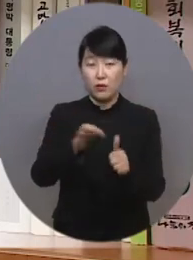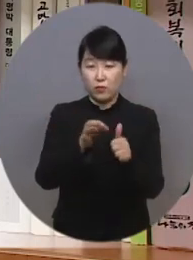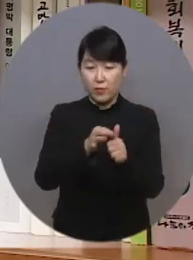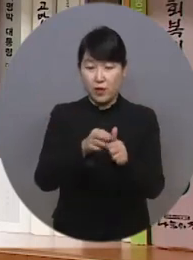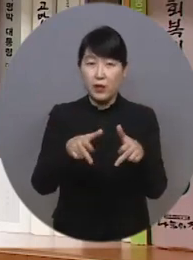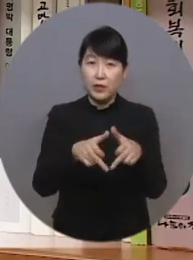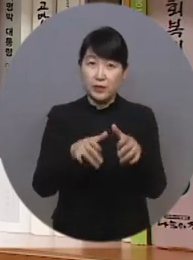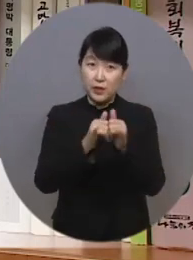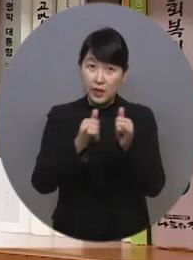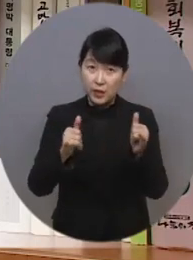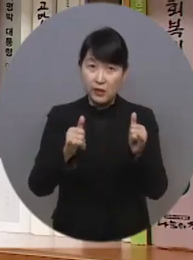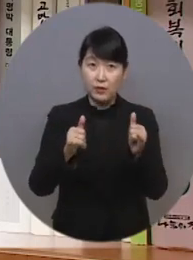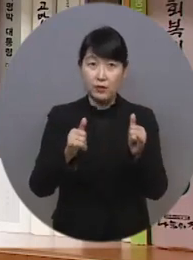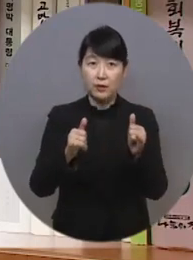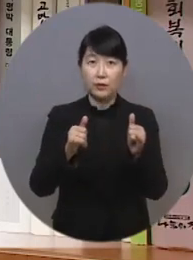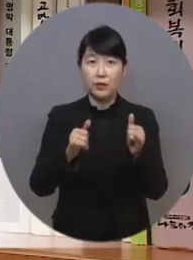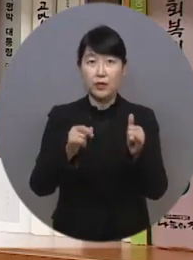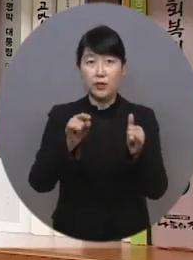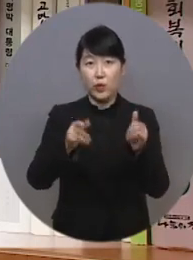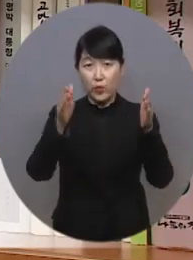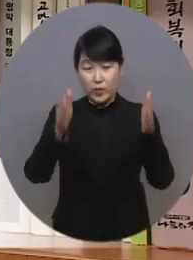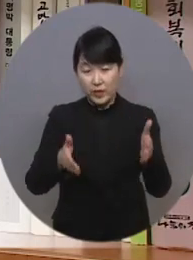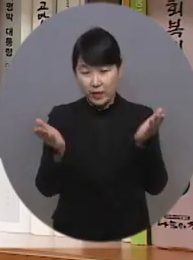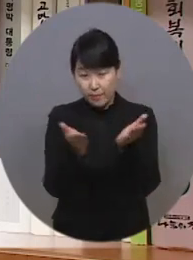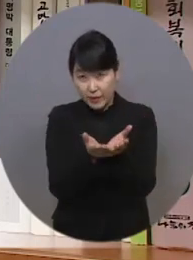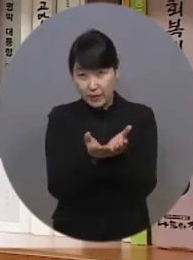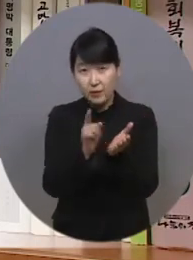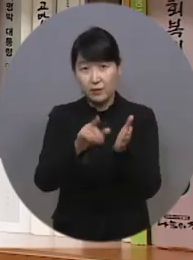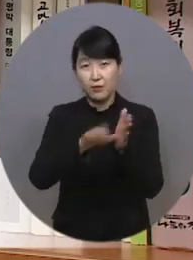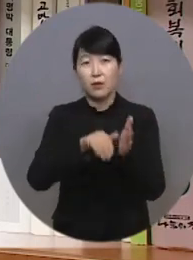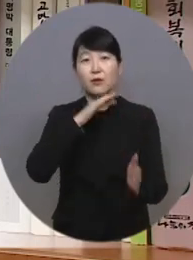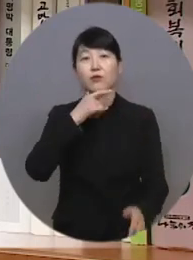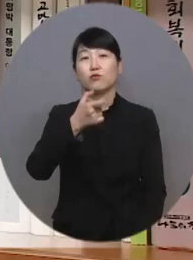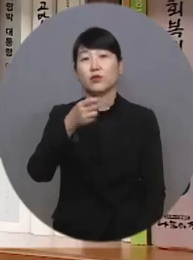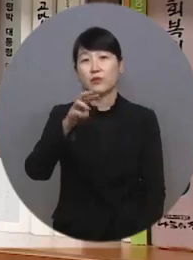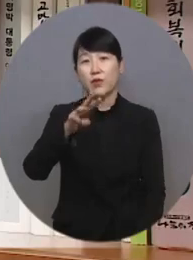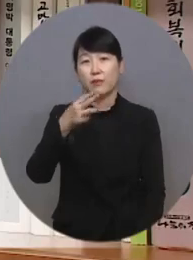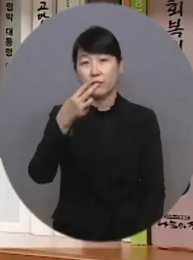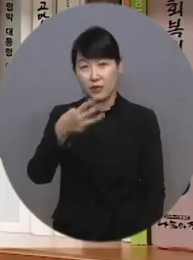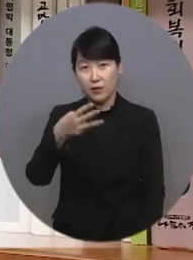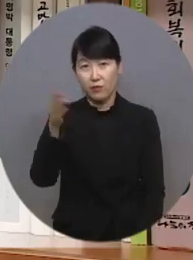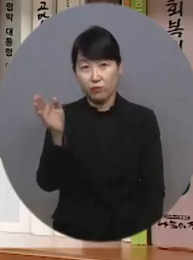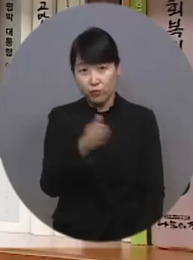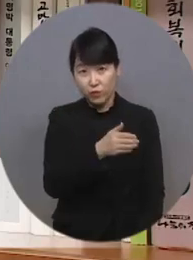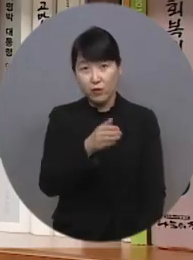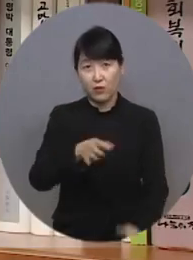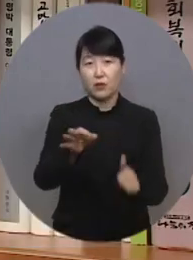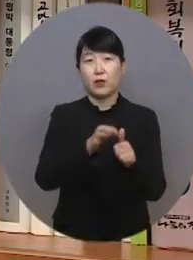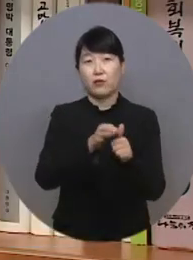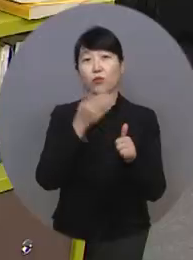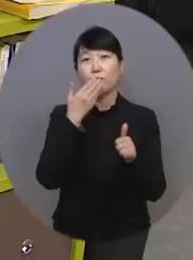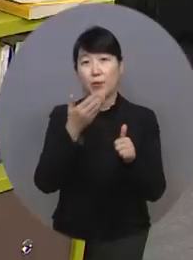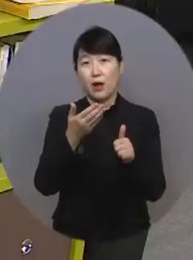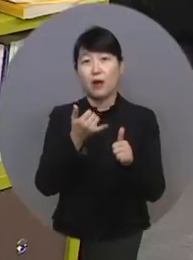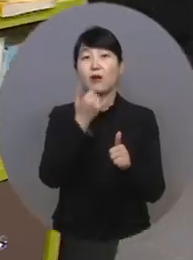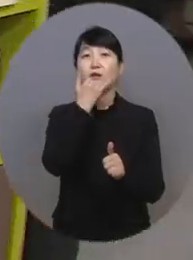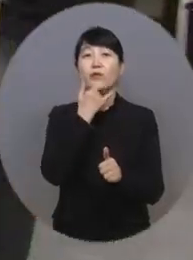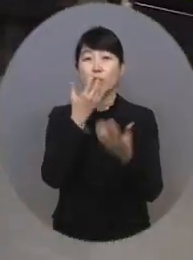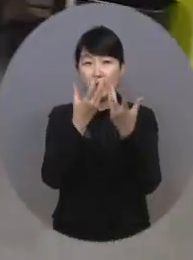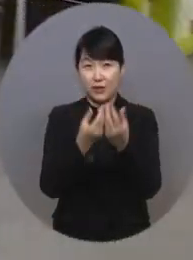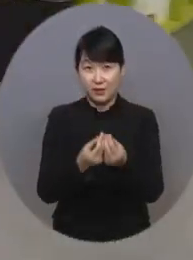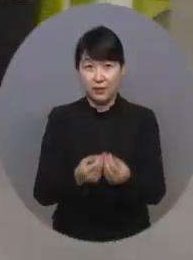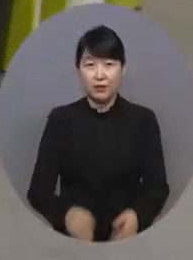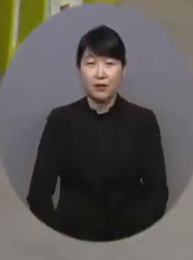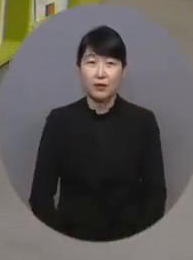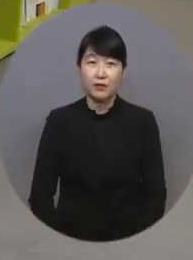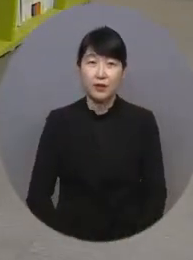경우 35년 이상을 가입한 경우 63세부터 완전 노령연금을 수급 가능합니다. 이에 대해